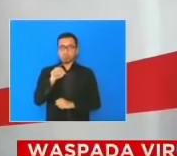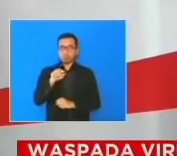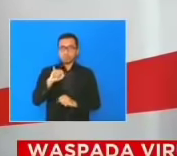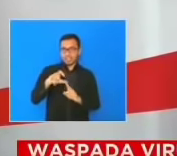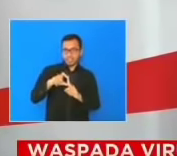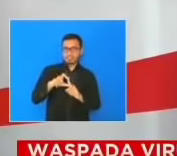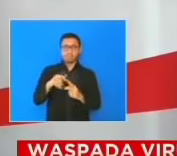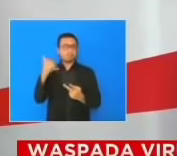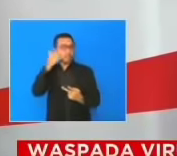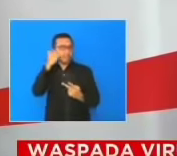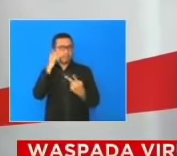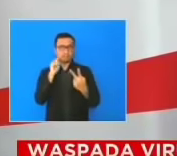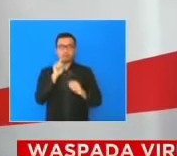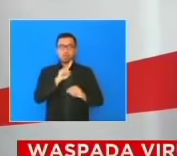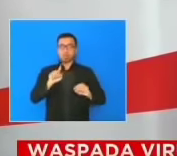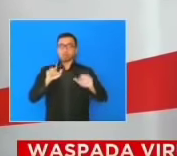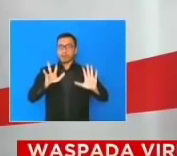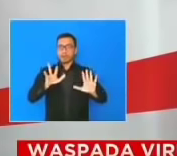di 119,